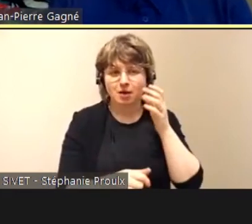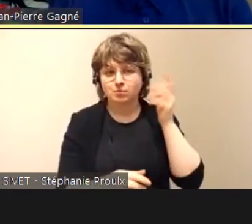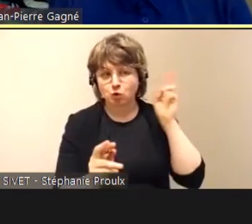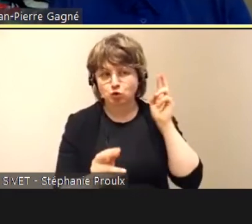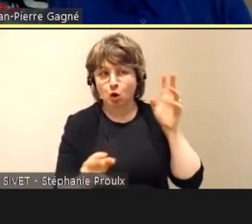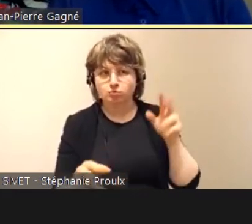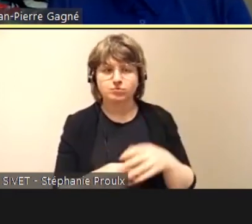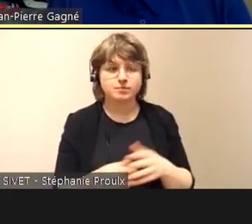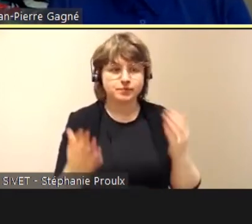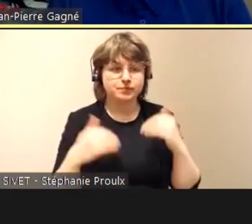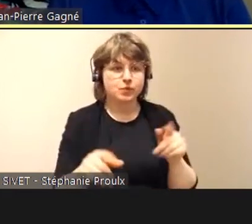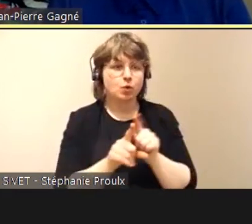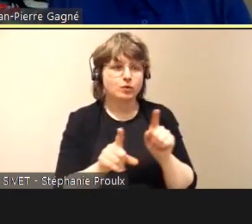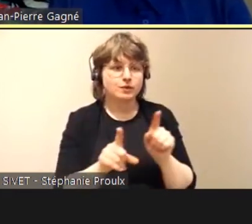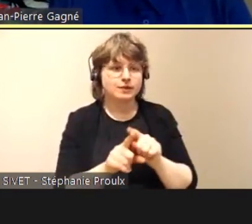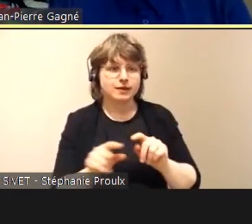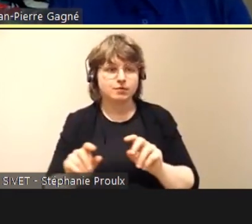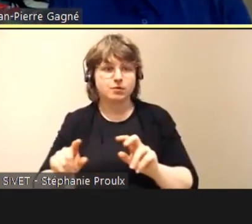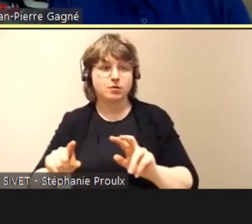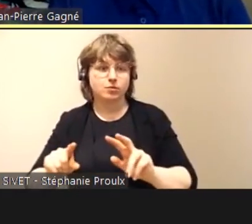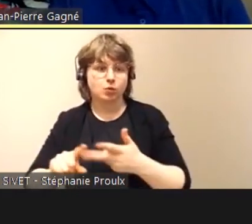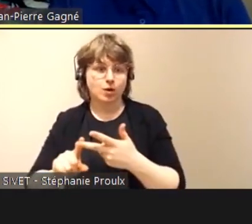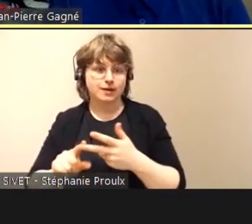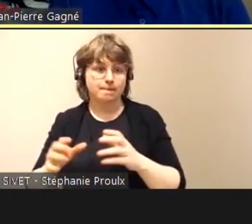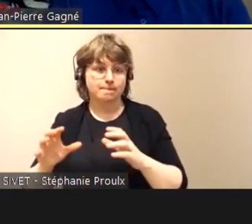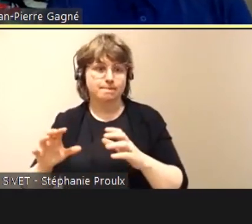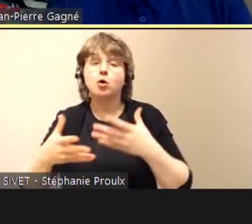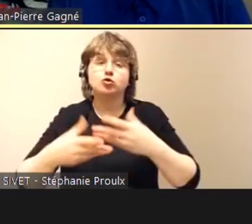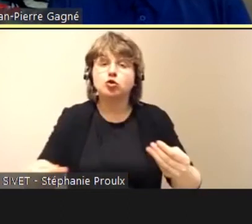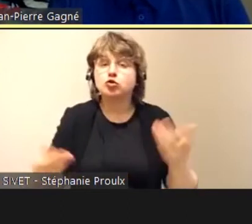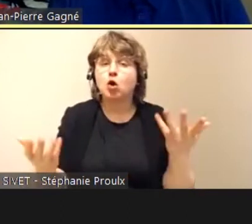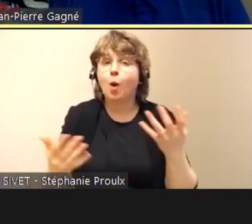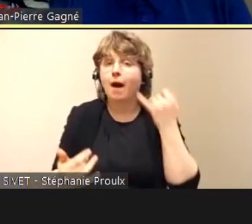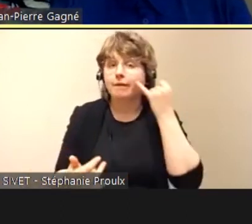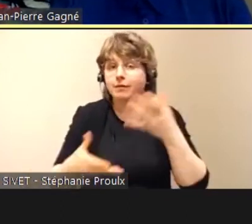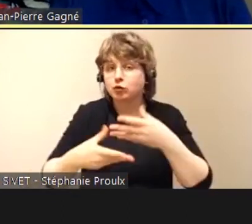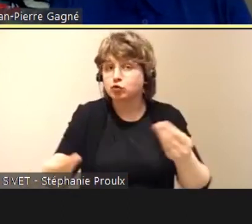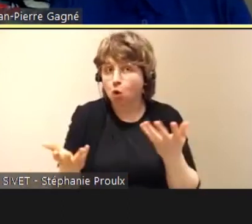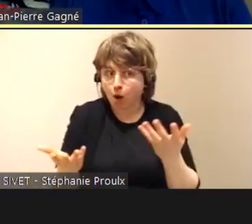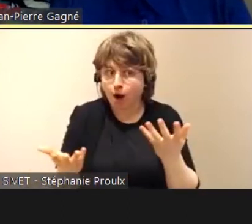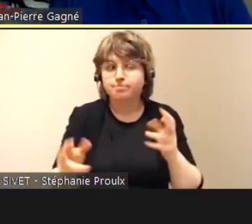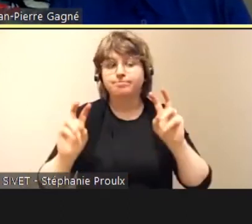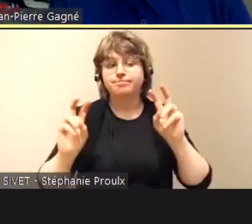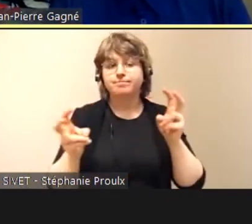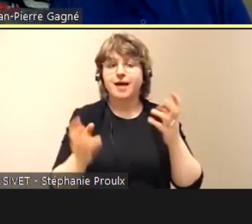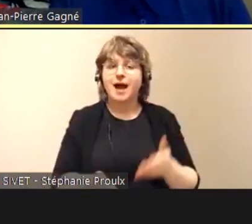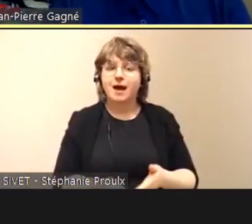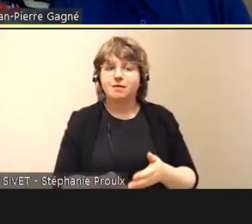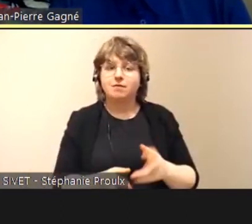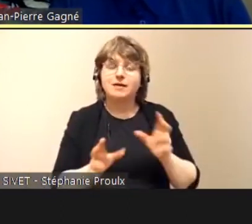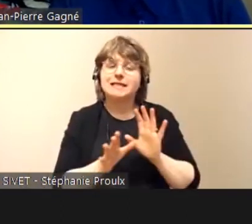Et la troisième grande catégorie de solutions, ce sont ce qu'on va appeler